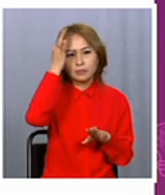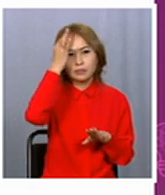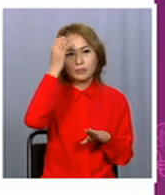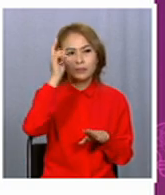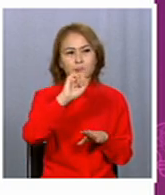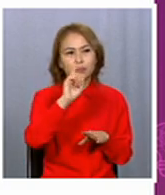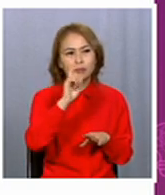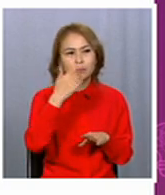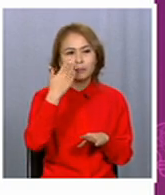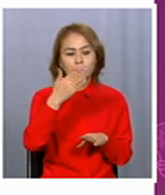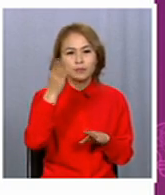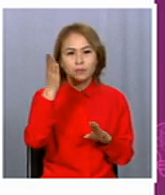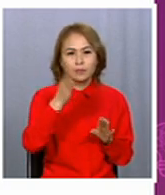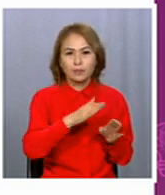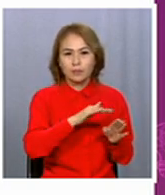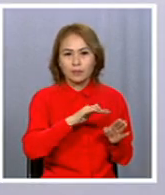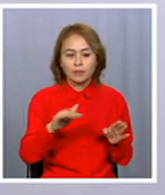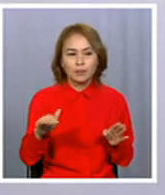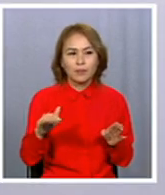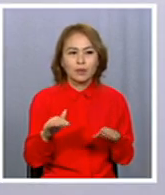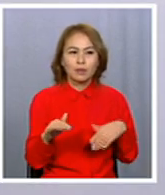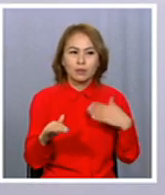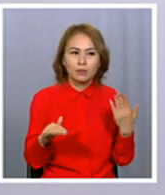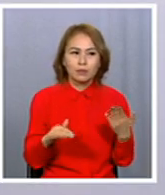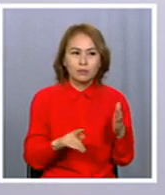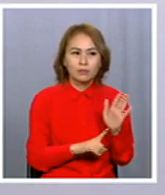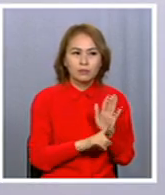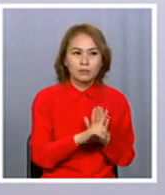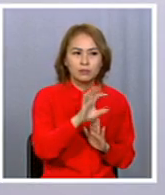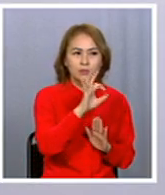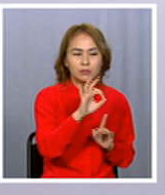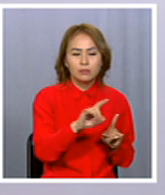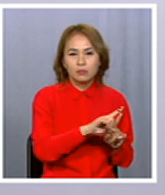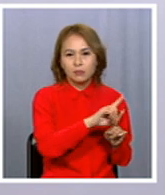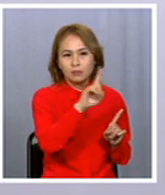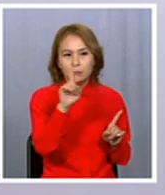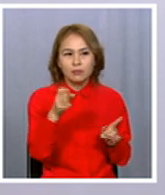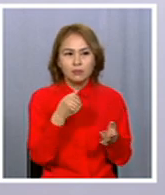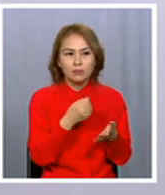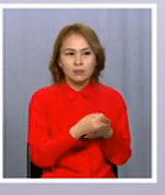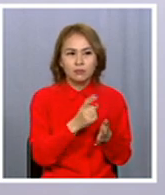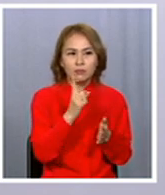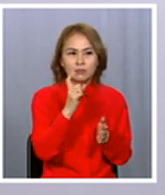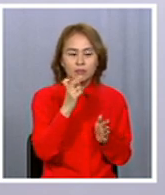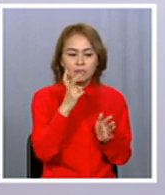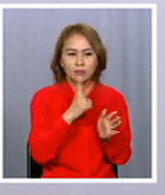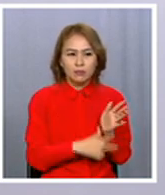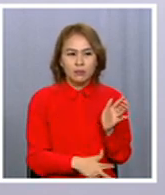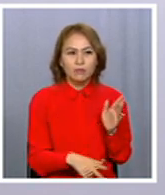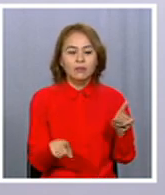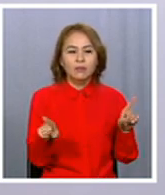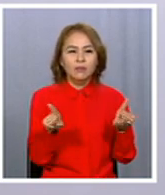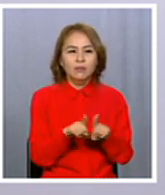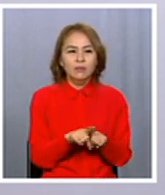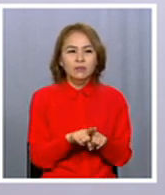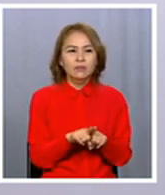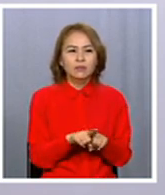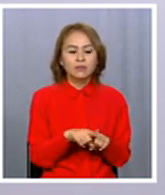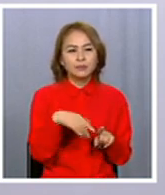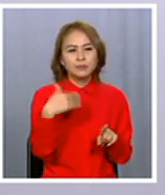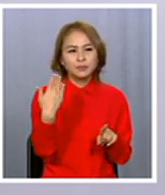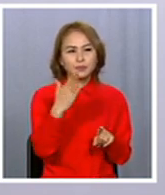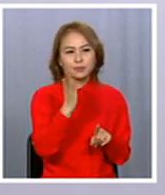мына транспортеріміздің сол жағынан бастап, нөлден бастап 180 градусқа дейін, және дәл сол сияқты оң жағынан